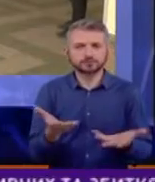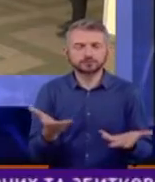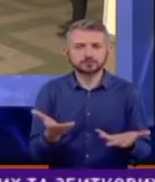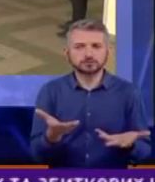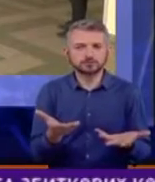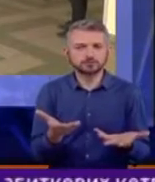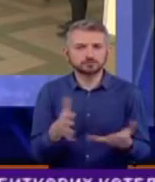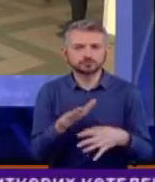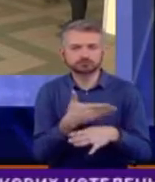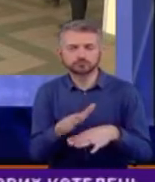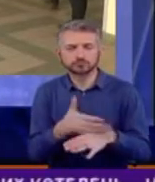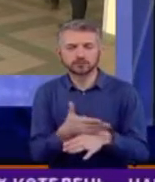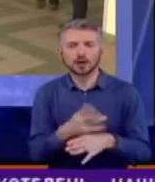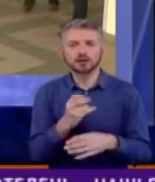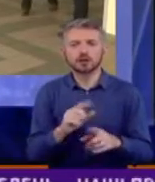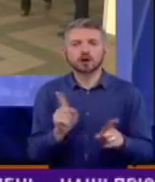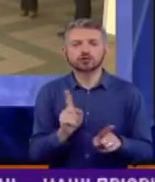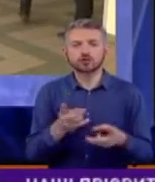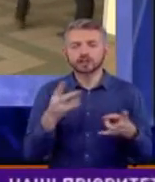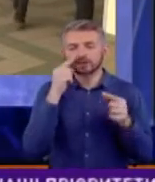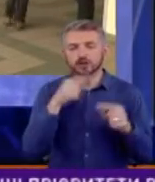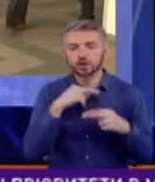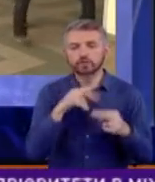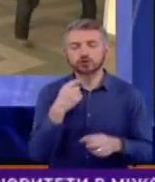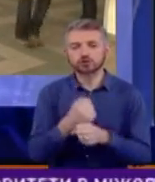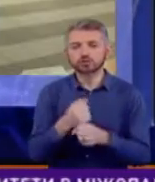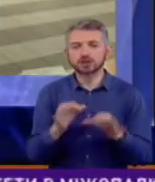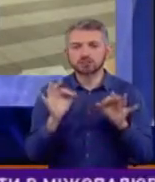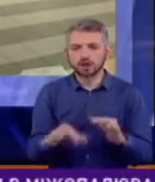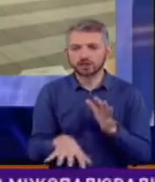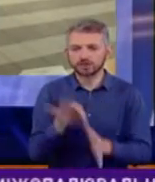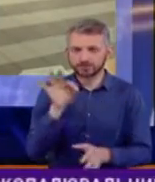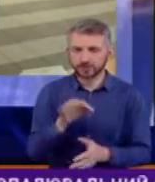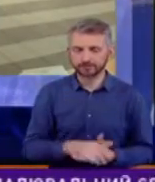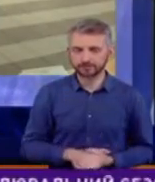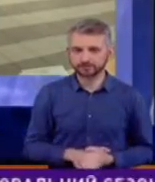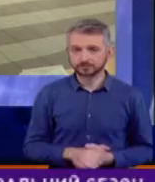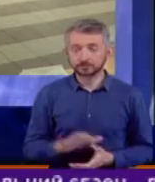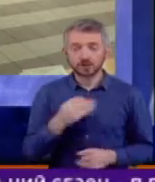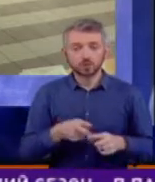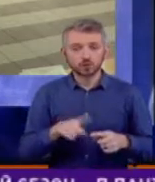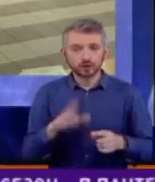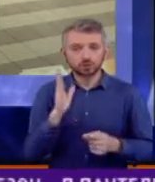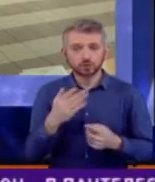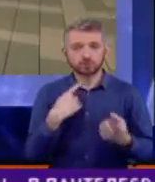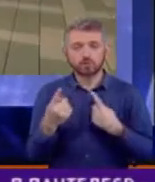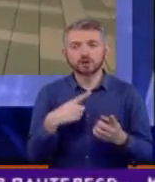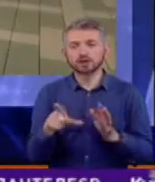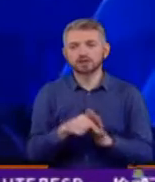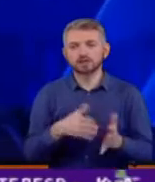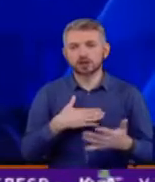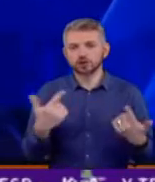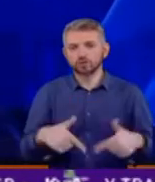вони поділяються? На що слід звертати увагу, щоб зробити правильний вибір? Про це ми будемо говорити із